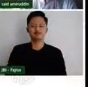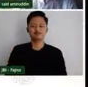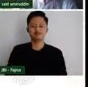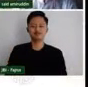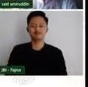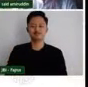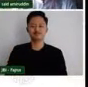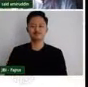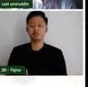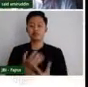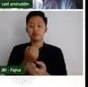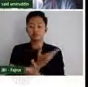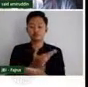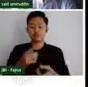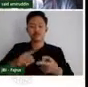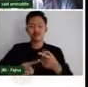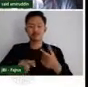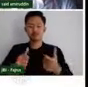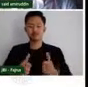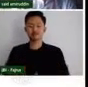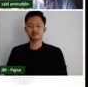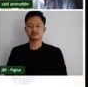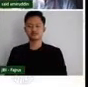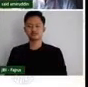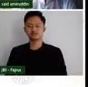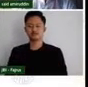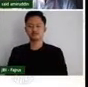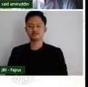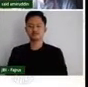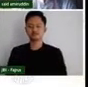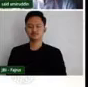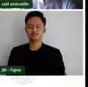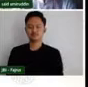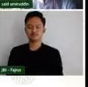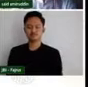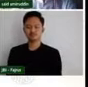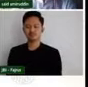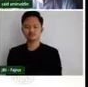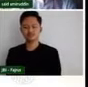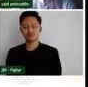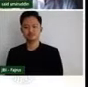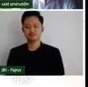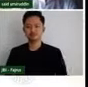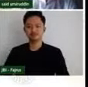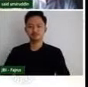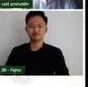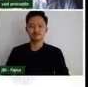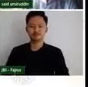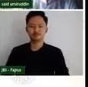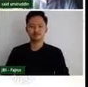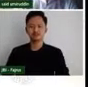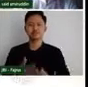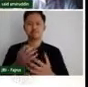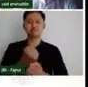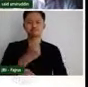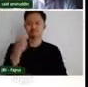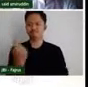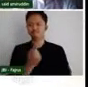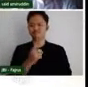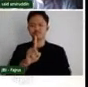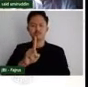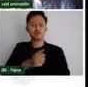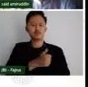saling kenal gitu, walaupun kita jauh, tapi kita bisa saling mengenal sebagai satu bangsa, sebagai